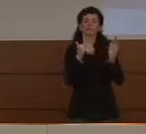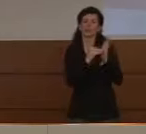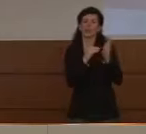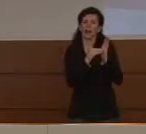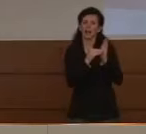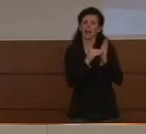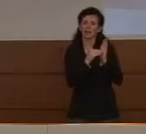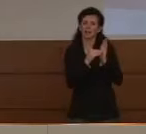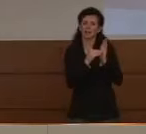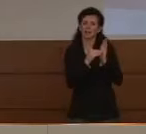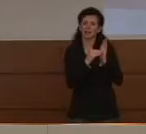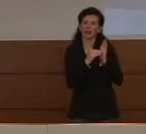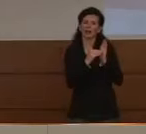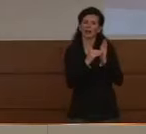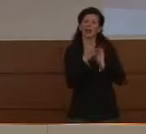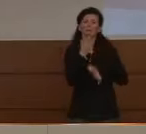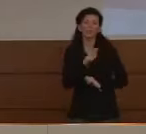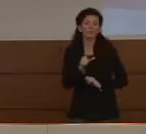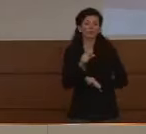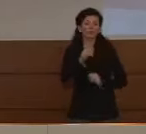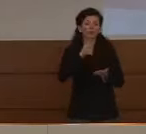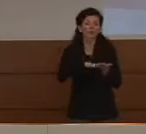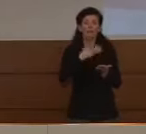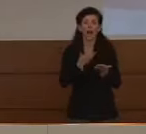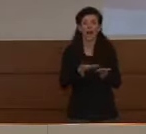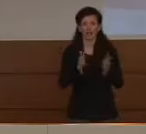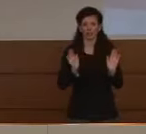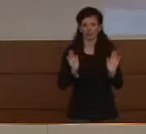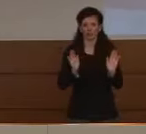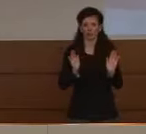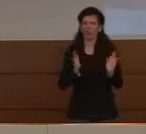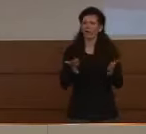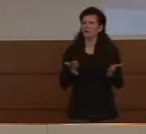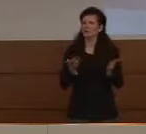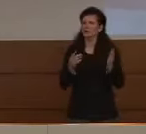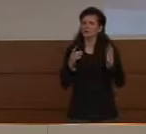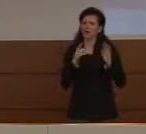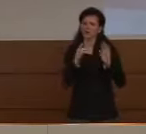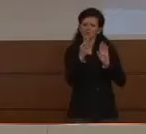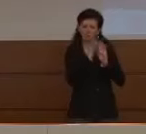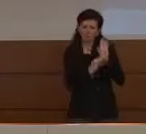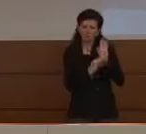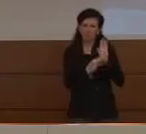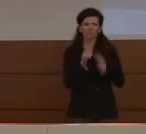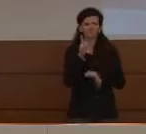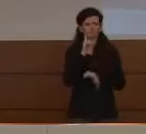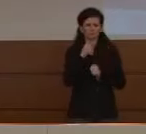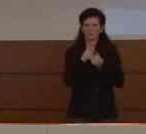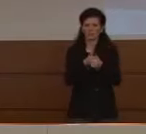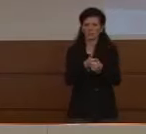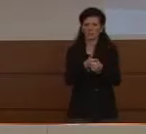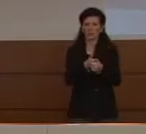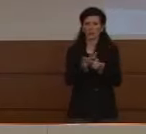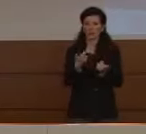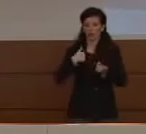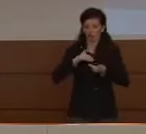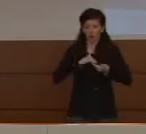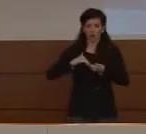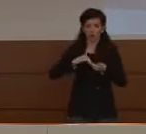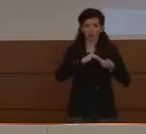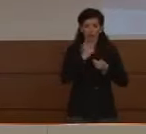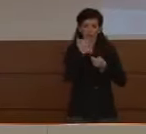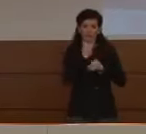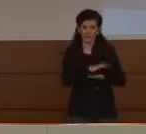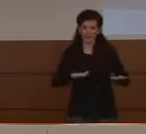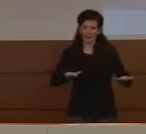per una motivata ragione quindi tutto resta esattamente come come società italiana pediatria ma non solo insieme